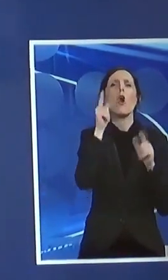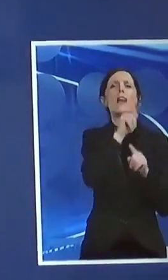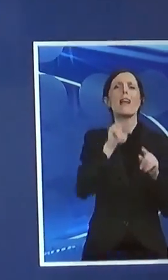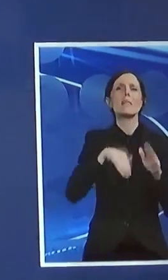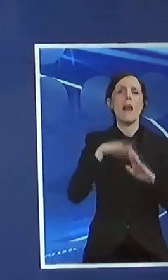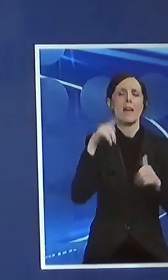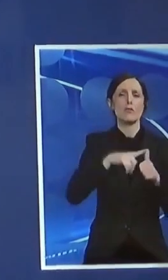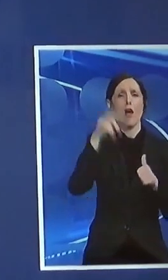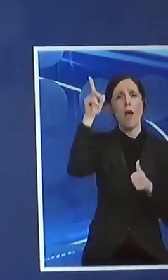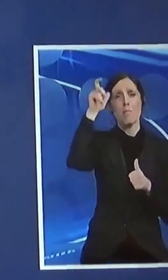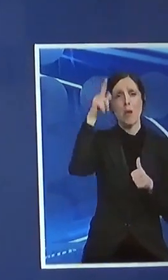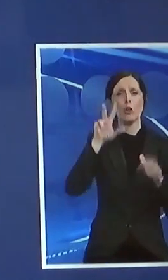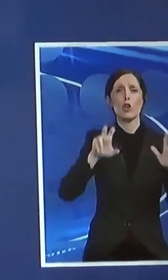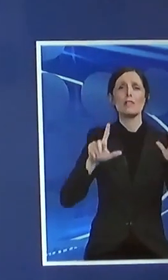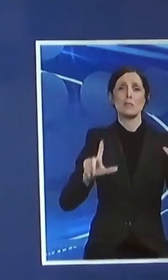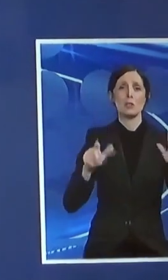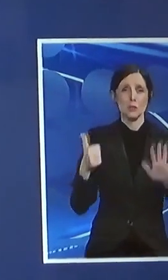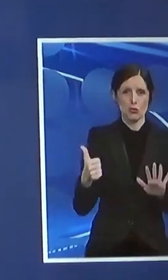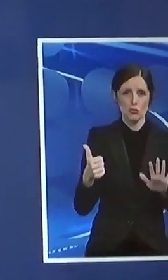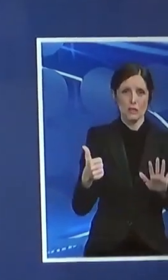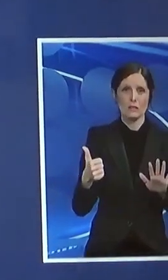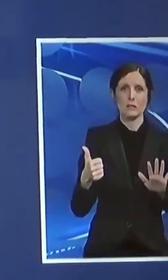Beograd 876, to je